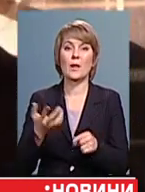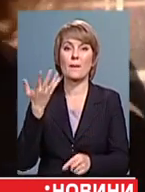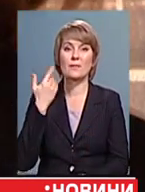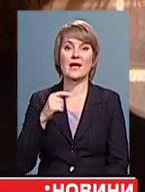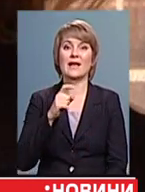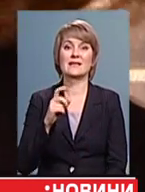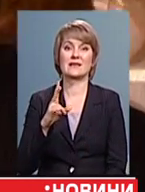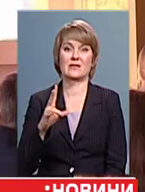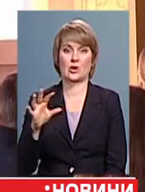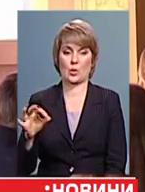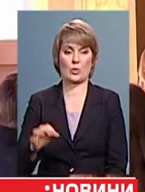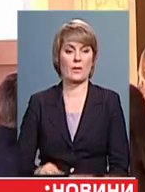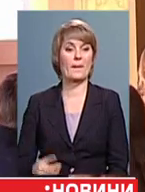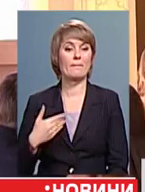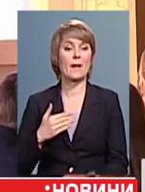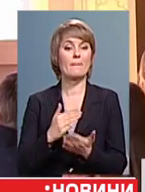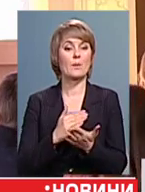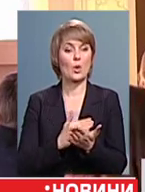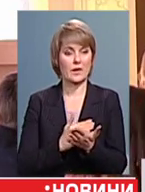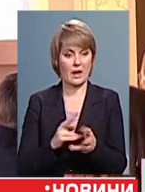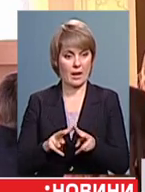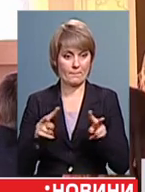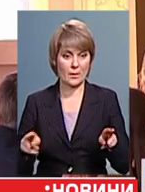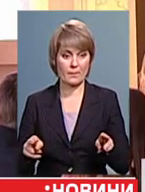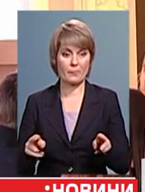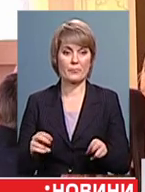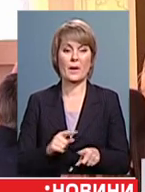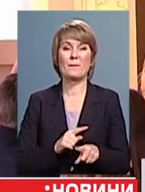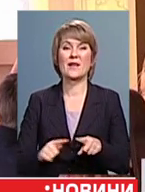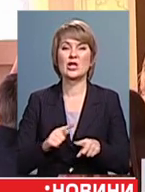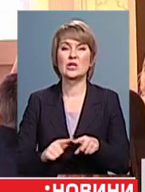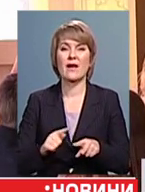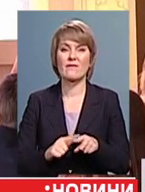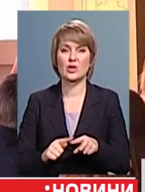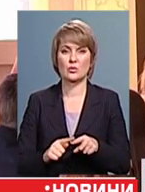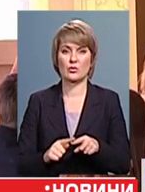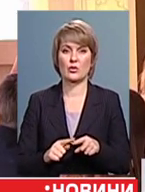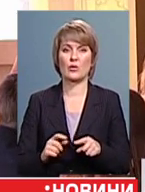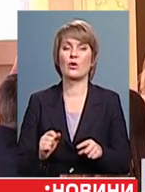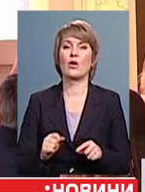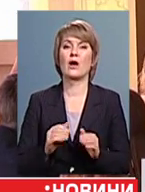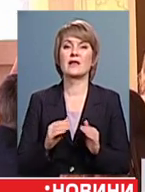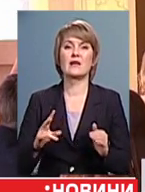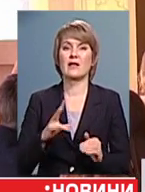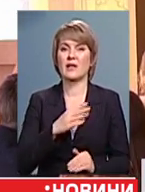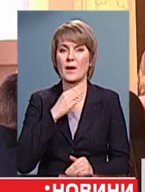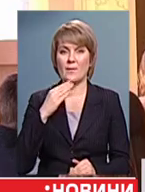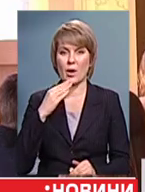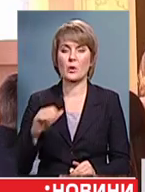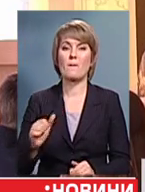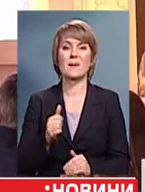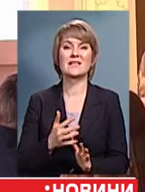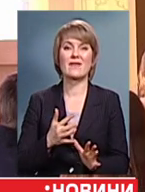ЗНО, кажуть викладачі. Ми за програмою йдемо, але пришвидшувати доводиться, в зв'язку з тим, що дійсно часу не так багато, тому перш за